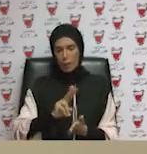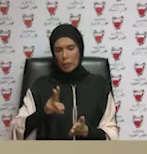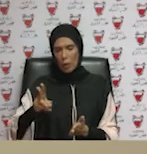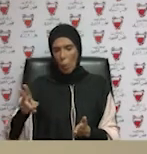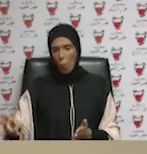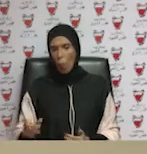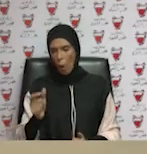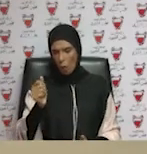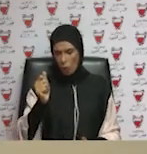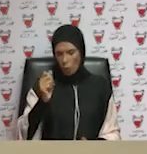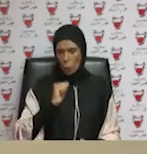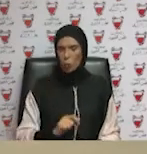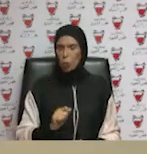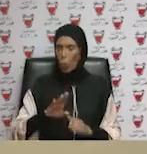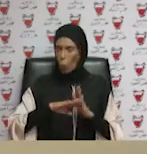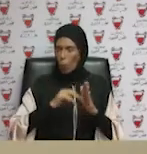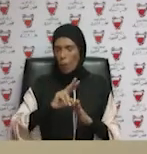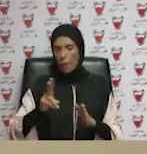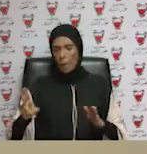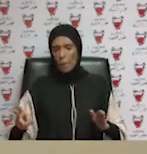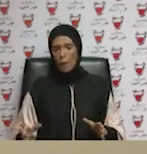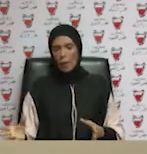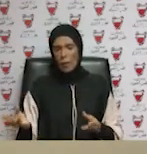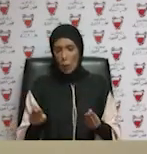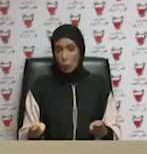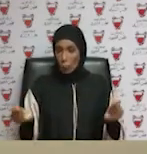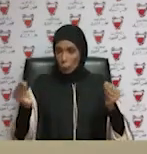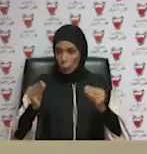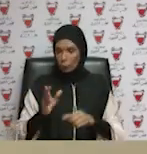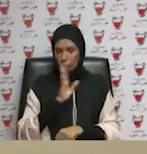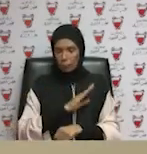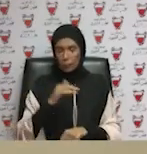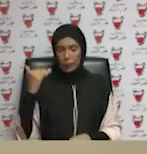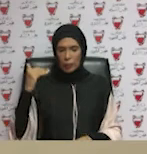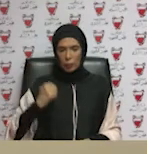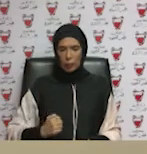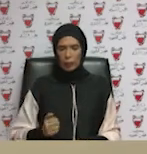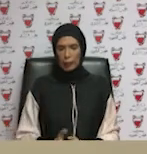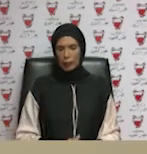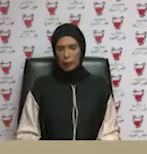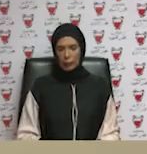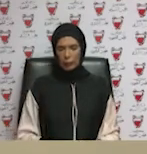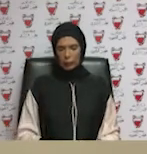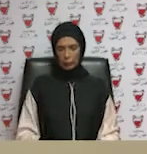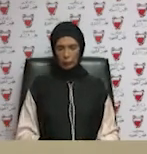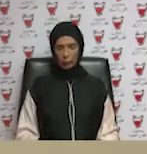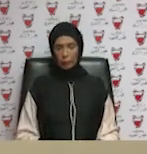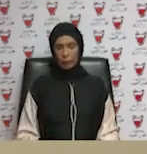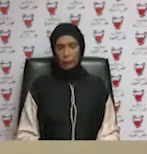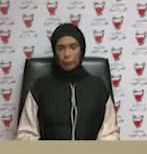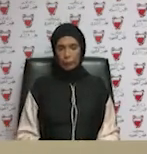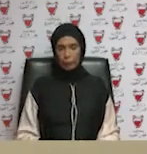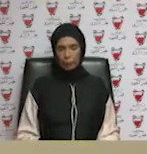الدخل أولاً، ثانياً يوفر وظائف للشباب البحريني. كذلك معالي